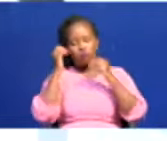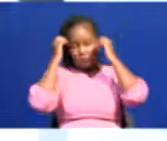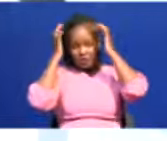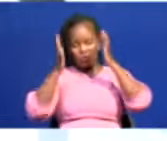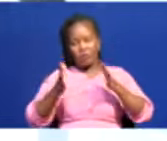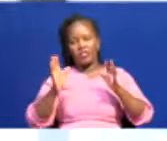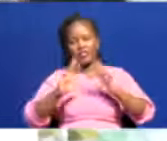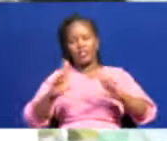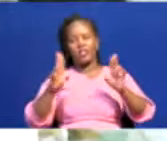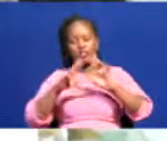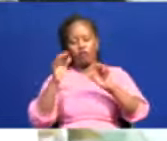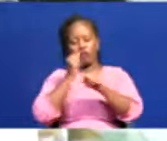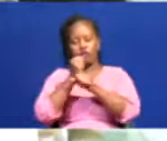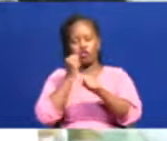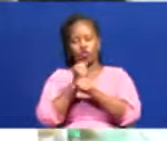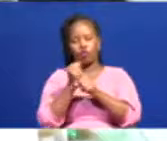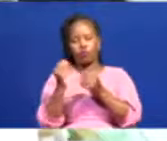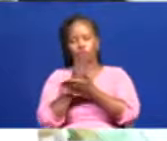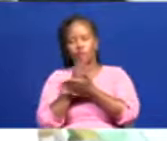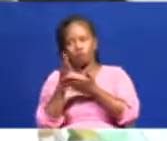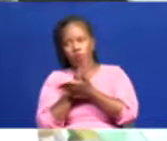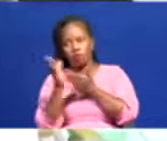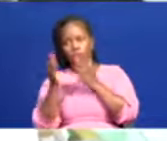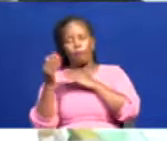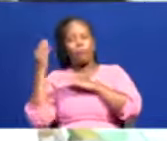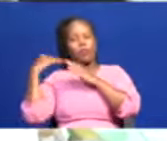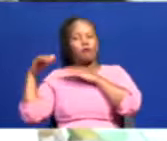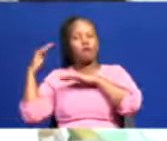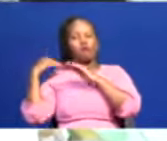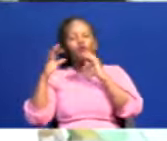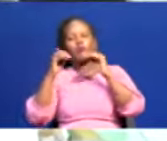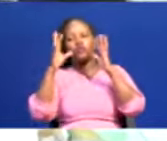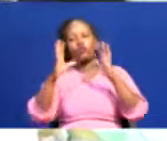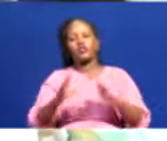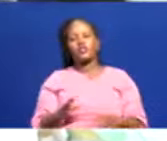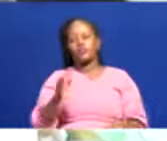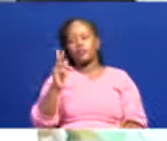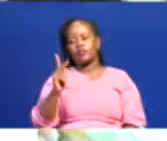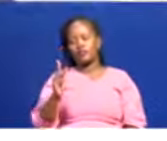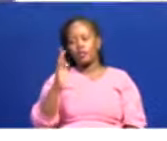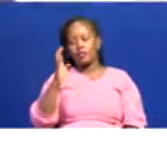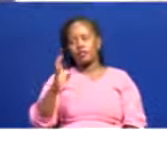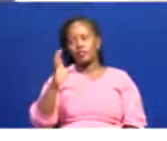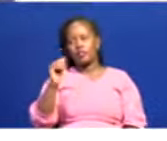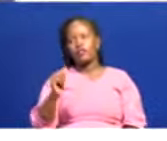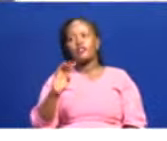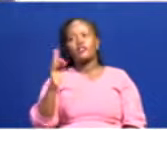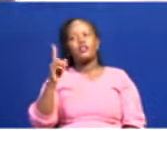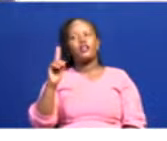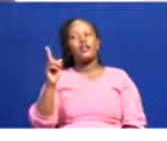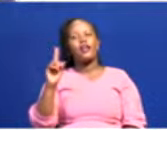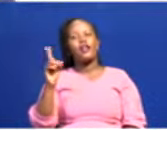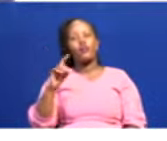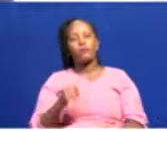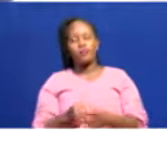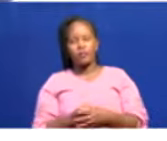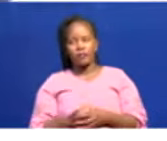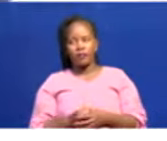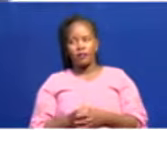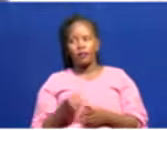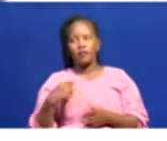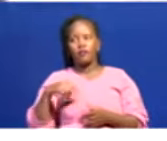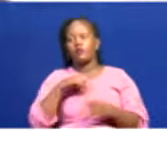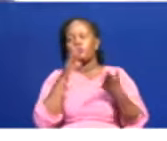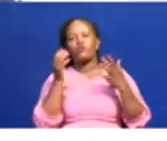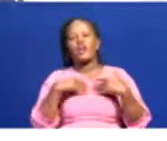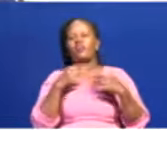huu ulitanda kwenye hafla ya wanafunzi wa zamani wa chuo kikuu cha KCA jijini Nairobi. We turn out more graduates. You don't know where